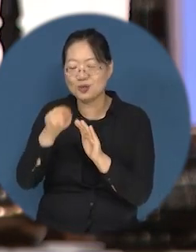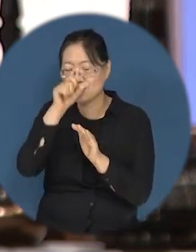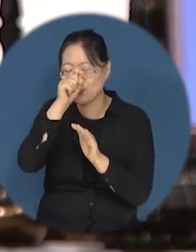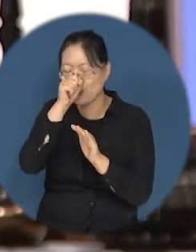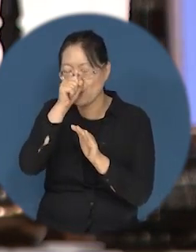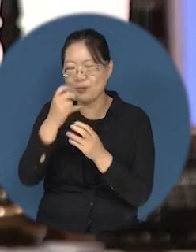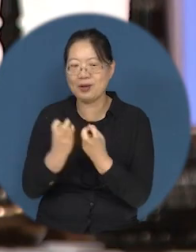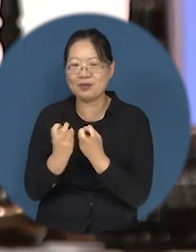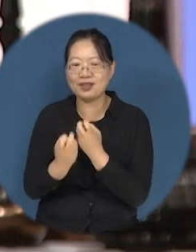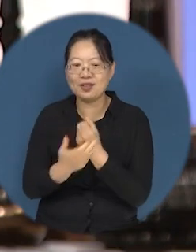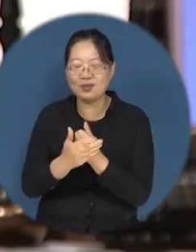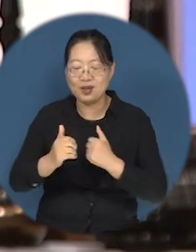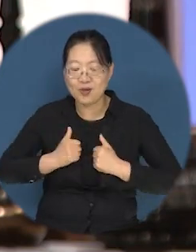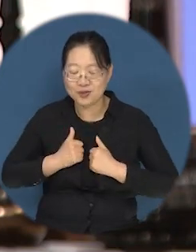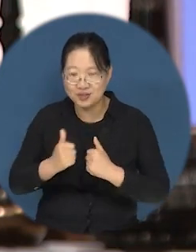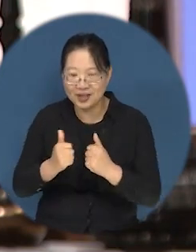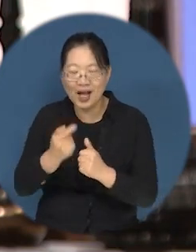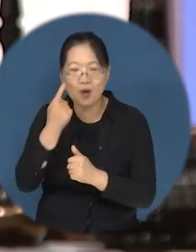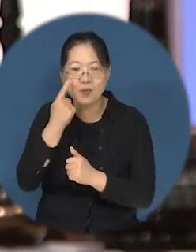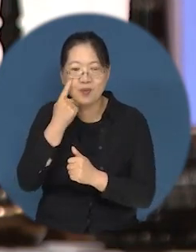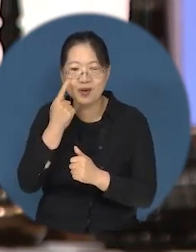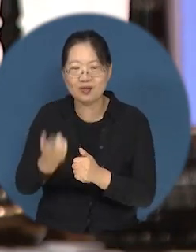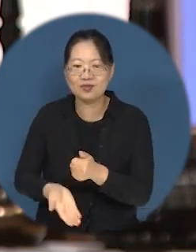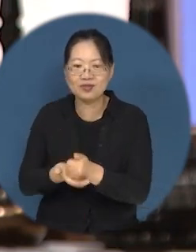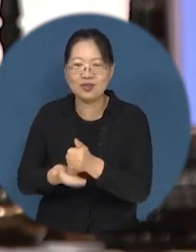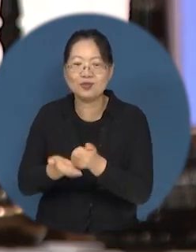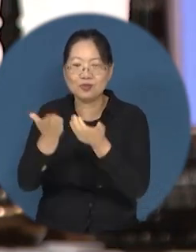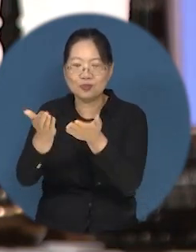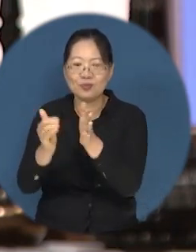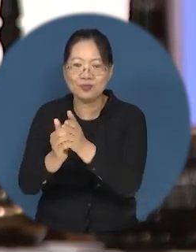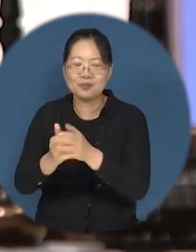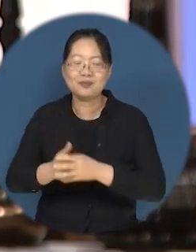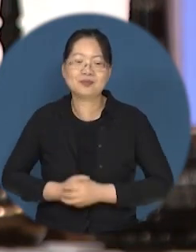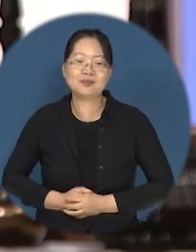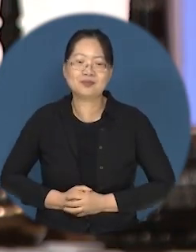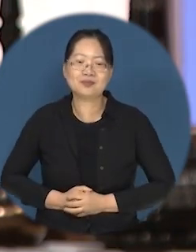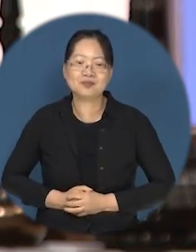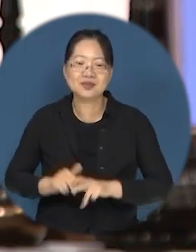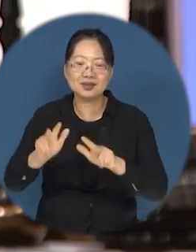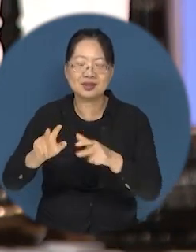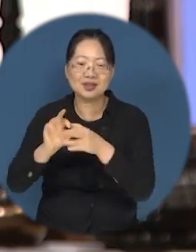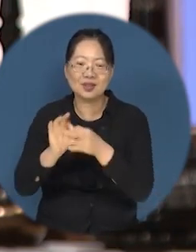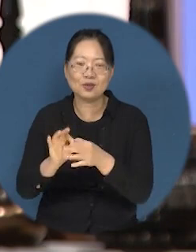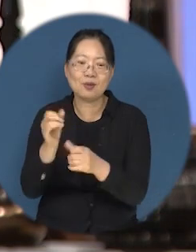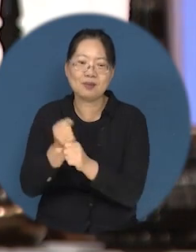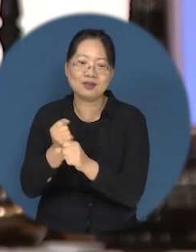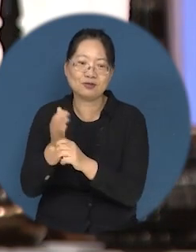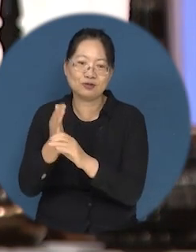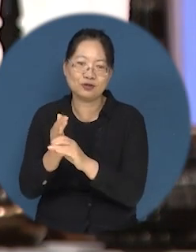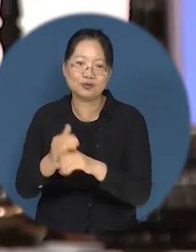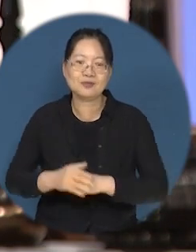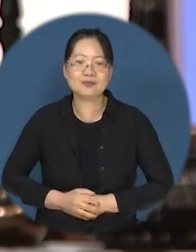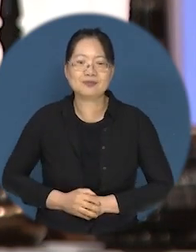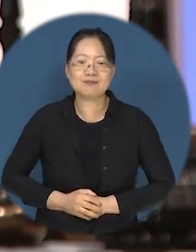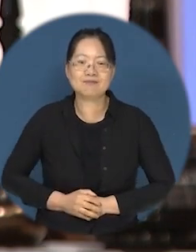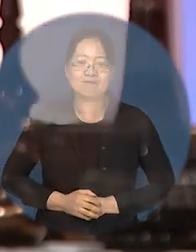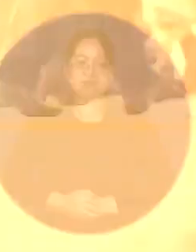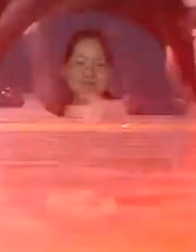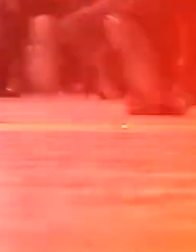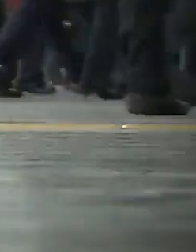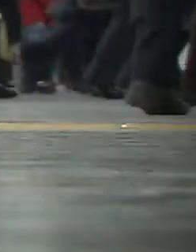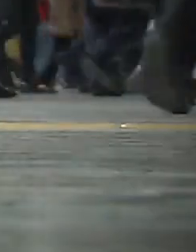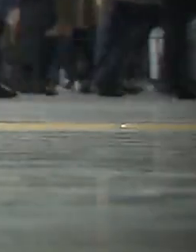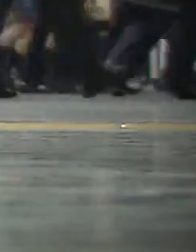좋은 모델이니까 열심히 해보라고 이렇게 격려도 해주셨고요. 네. 지금 계속해서 그 만들고 있습니다. 네. 예.